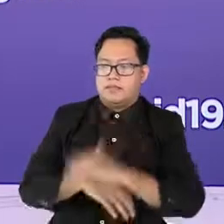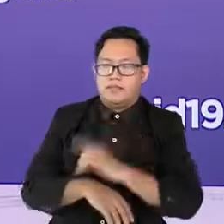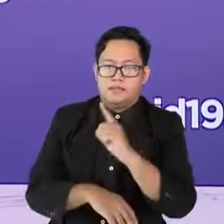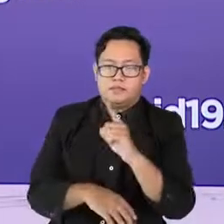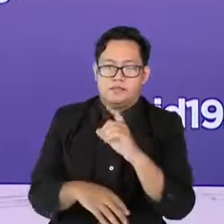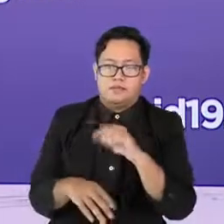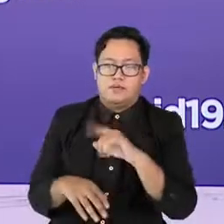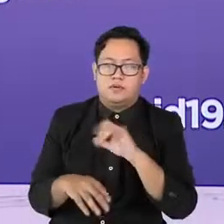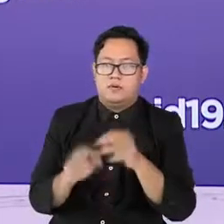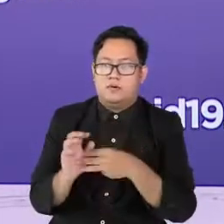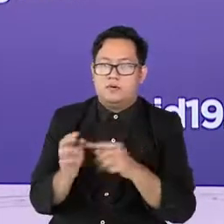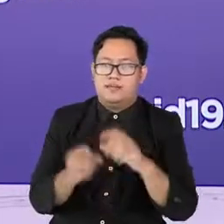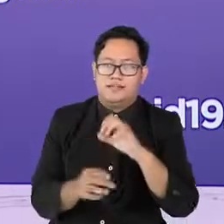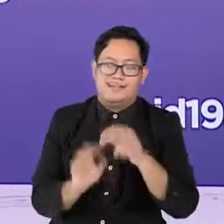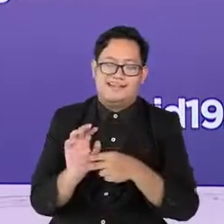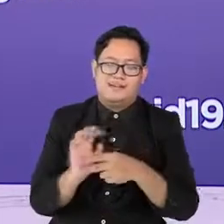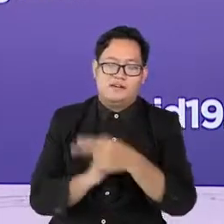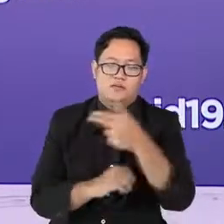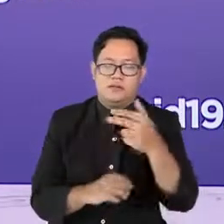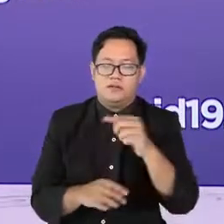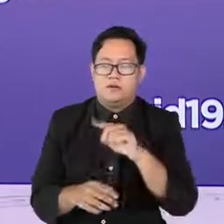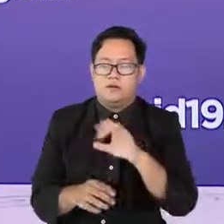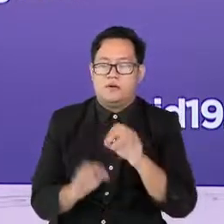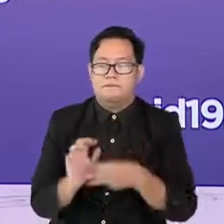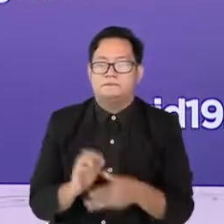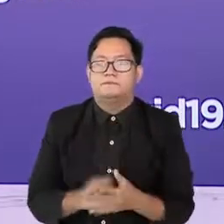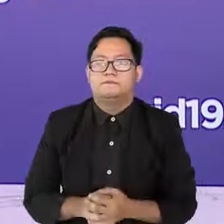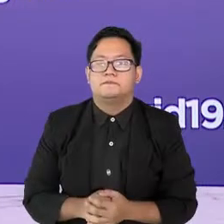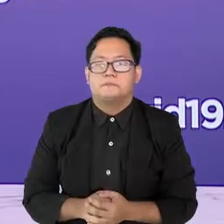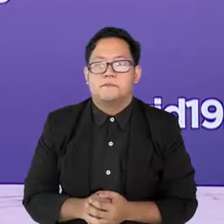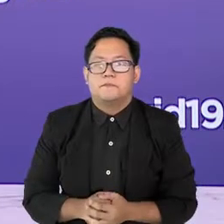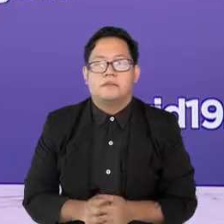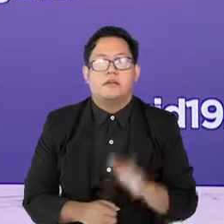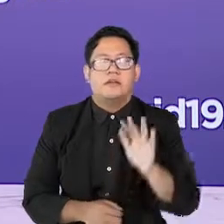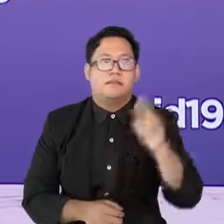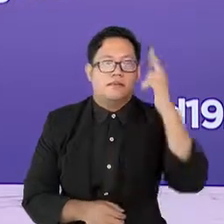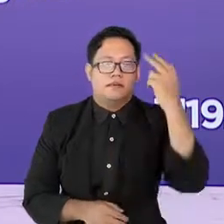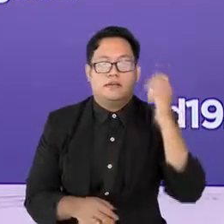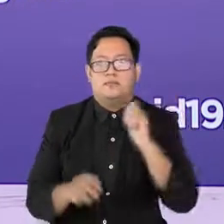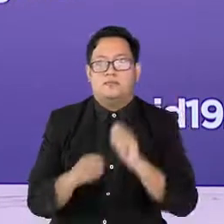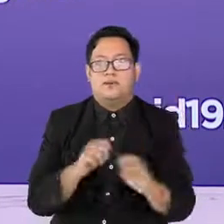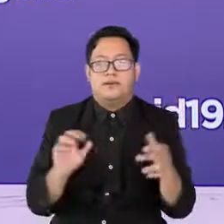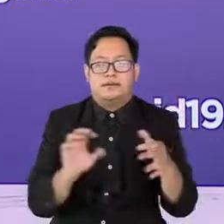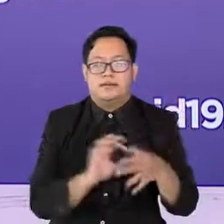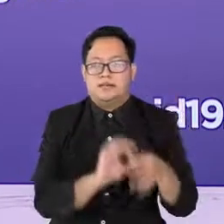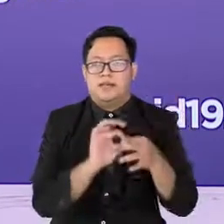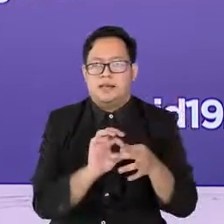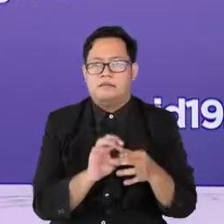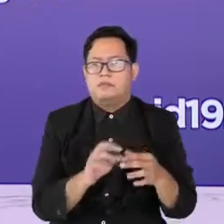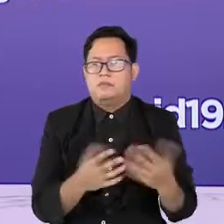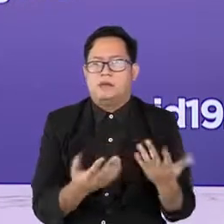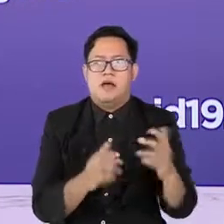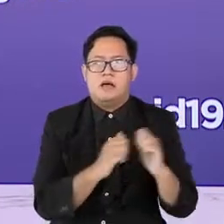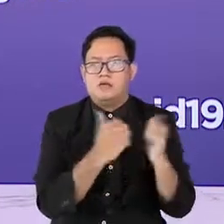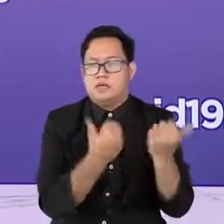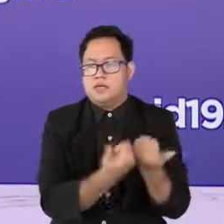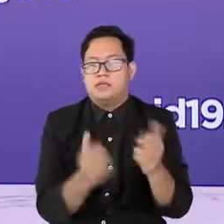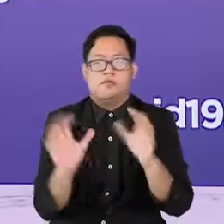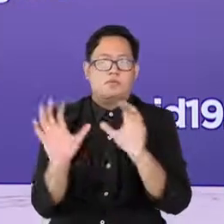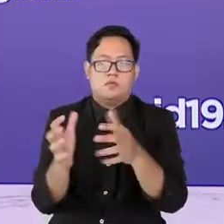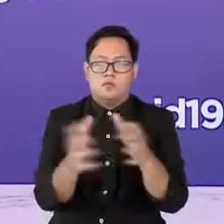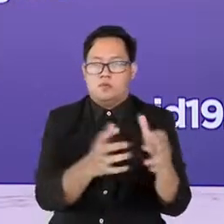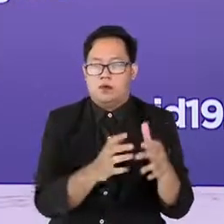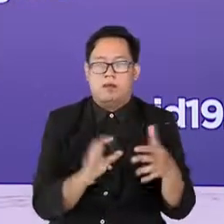indonesia.com nantinya pemerintah akan membangun kemitraan dengan berbagai asosiasi dan perkumpulan